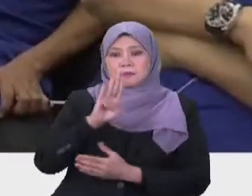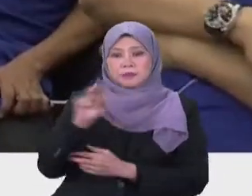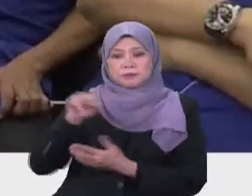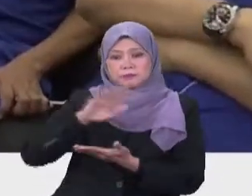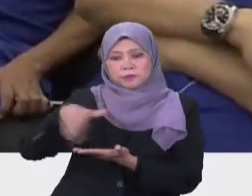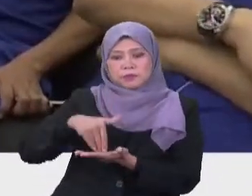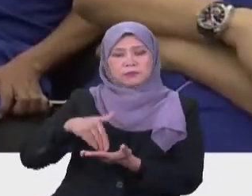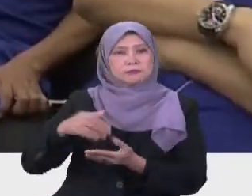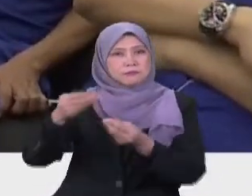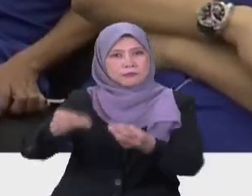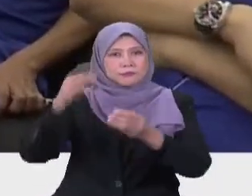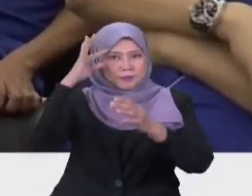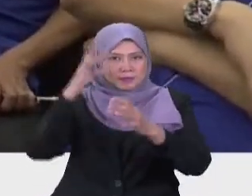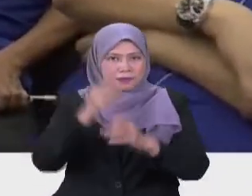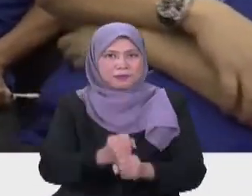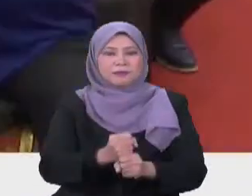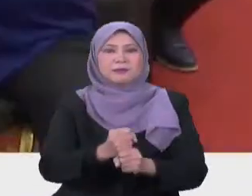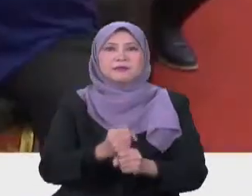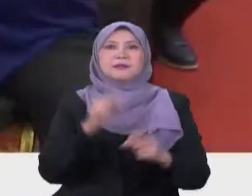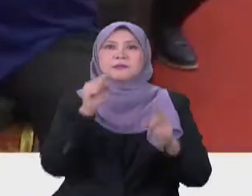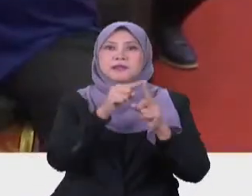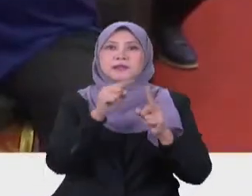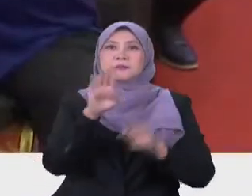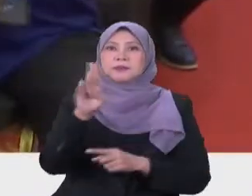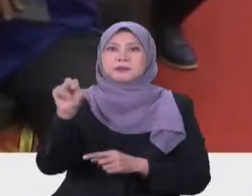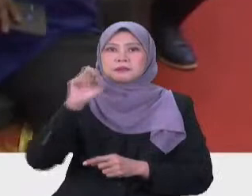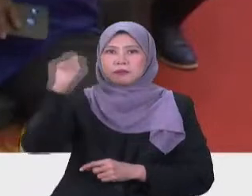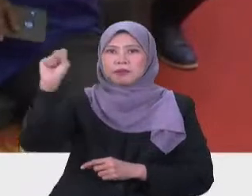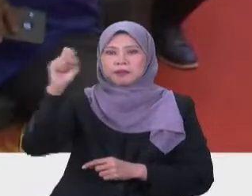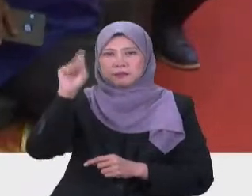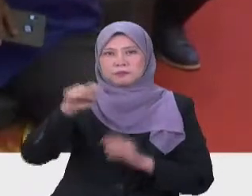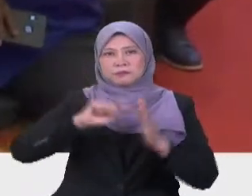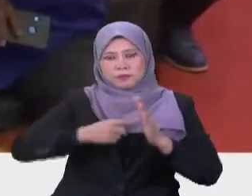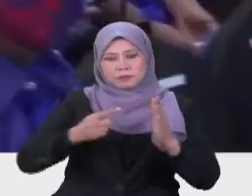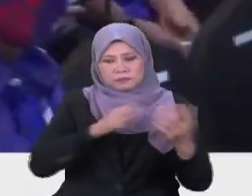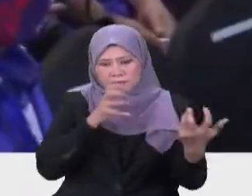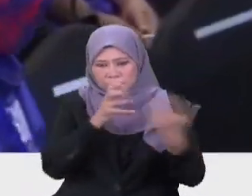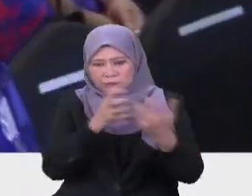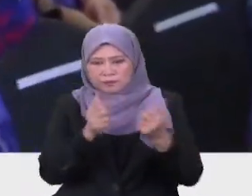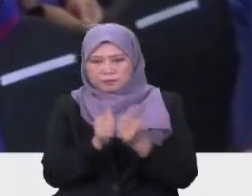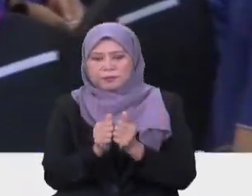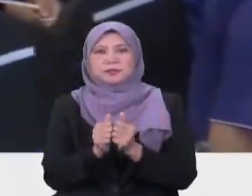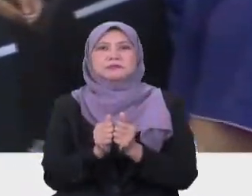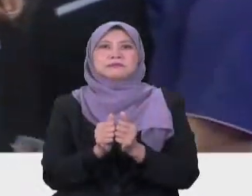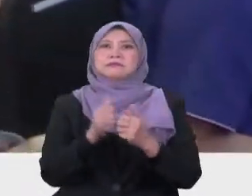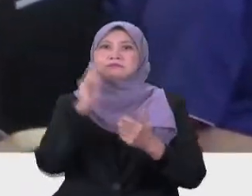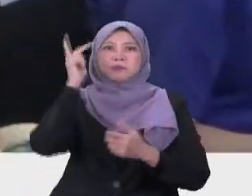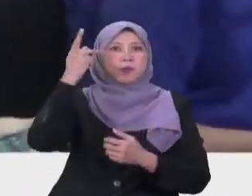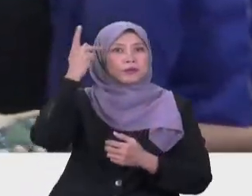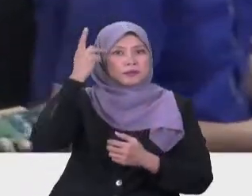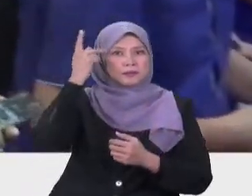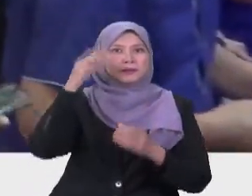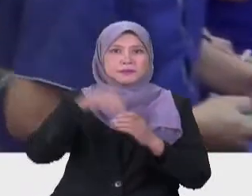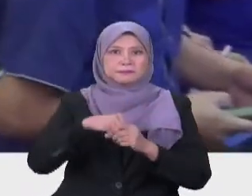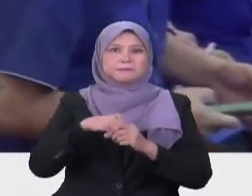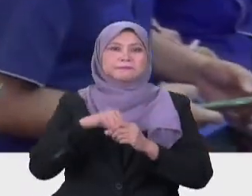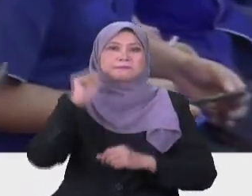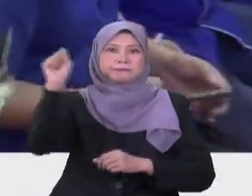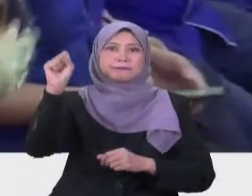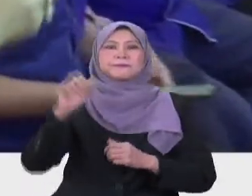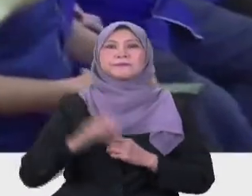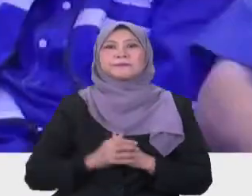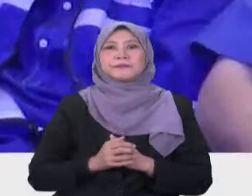memberi kepercayaan sepenuhnya kepada PN Sabah untuk beroperasi sesuai dengan kedinamikaan politik di negeri ini